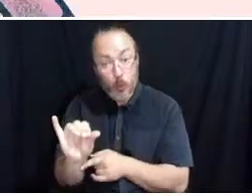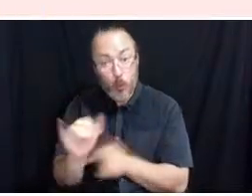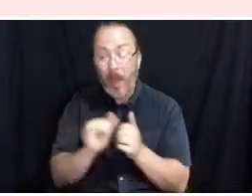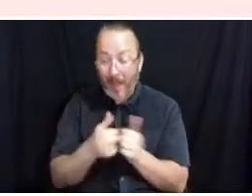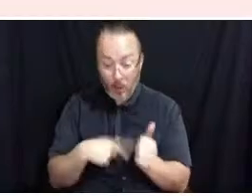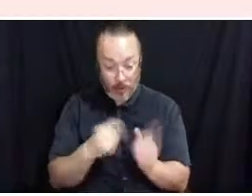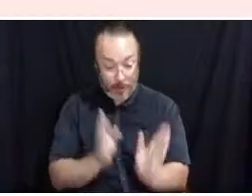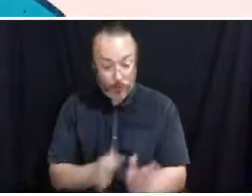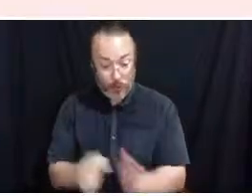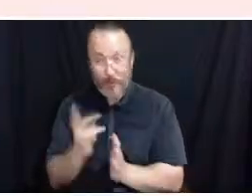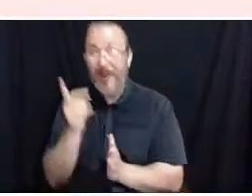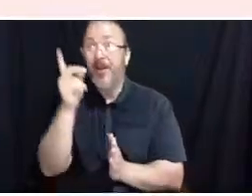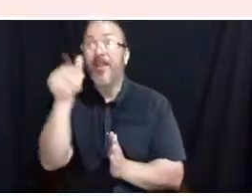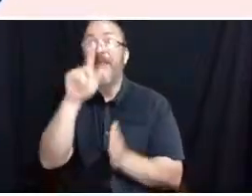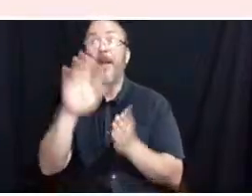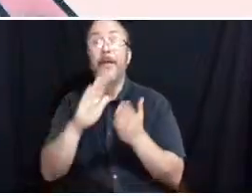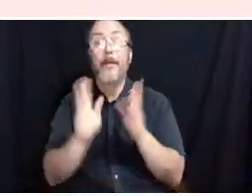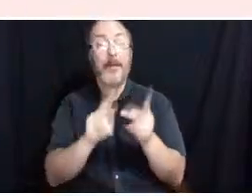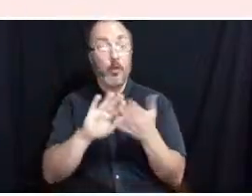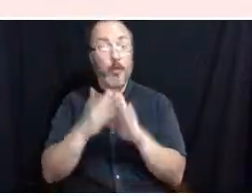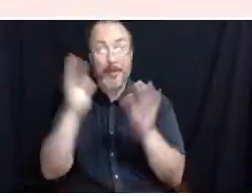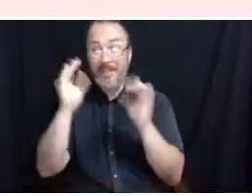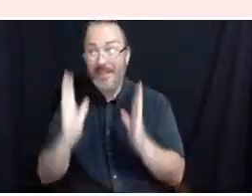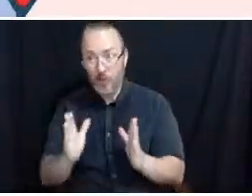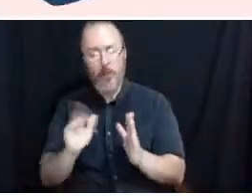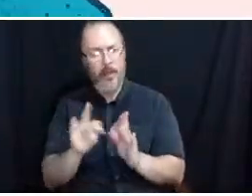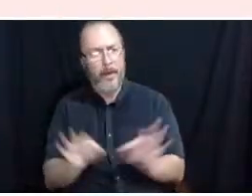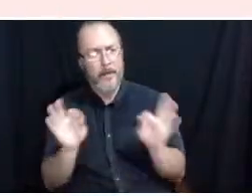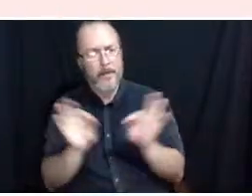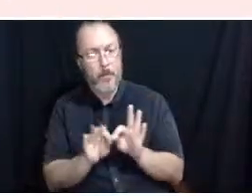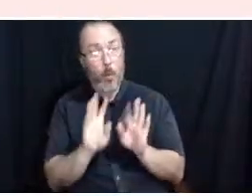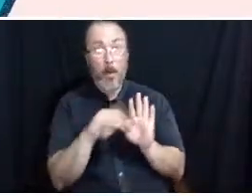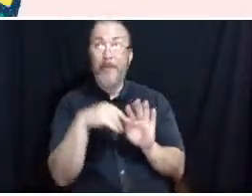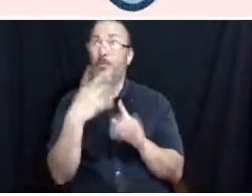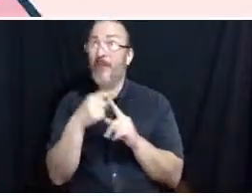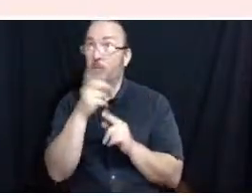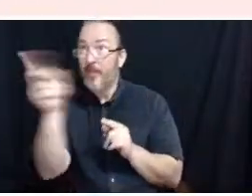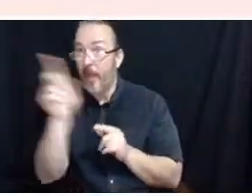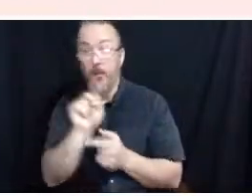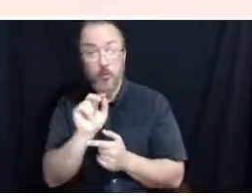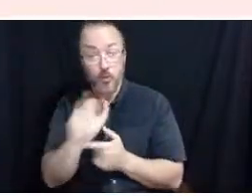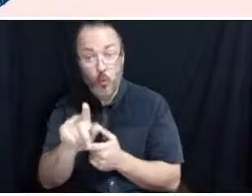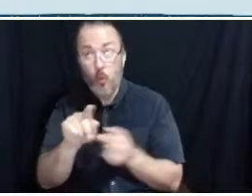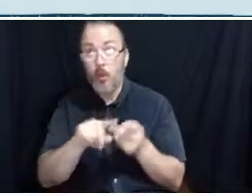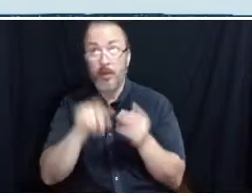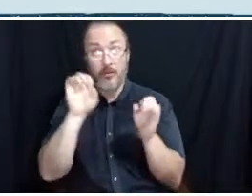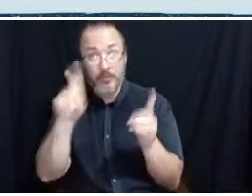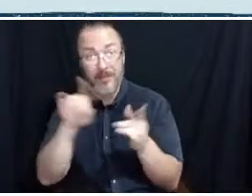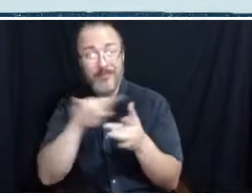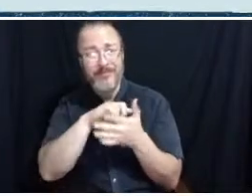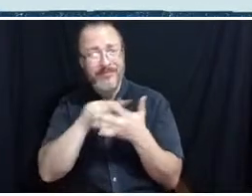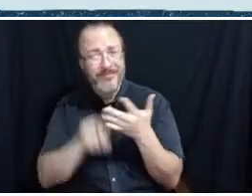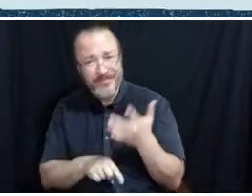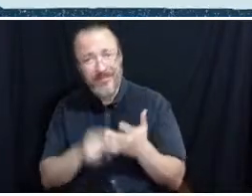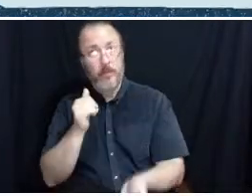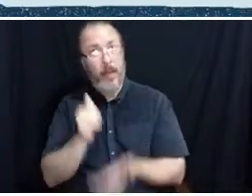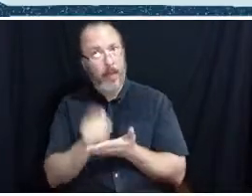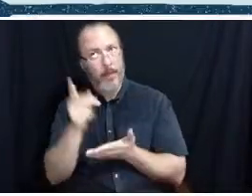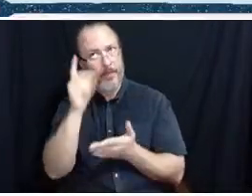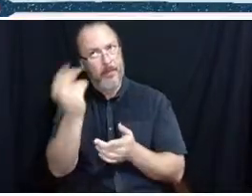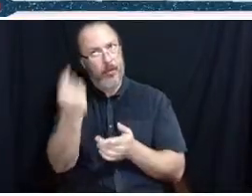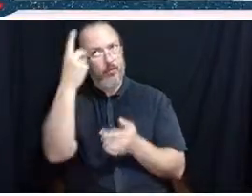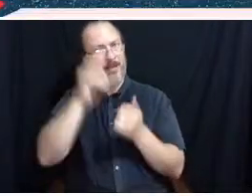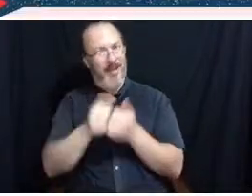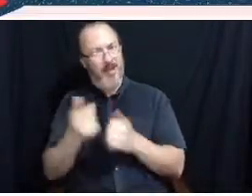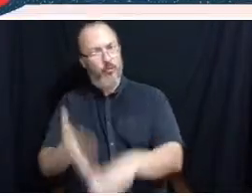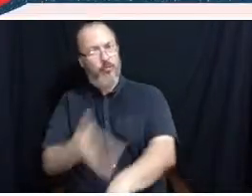est essentielle. Il faut leur donner les outils et les formations nécessaires pour réaliser notre vision de la réforme. Des ressources qui peuvent